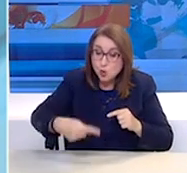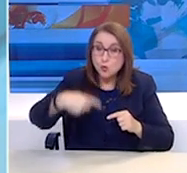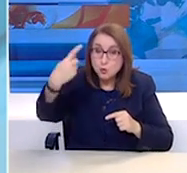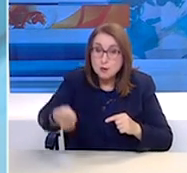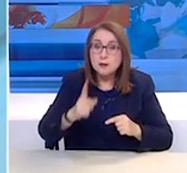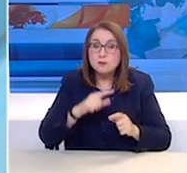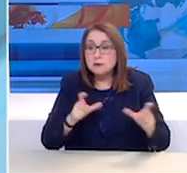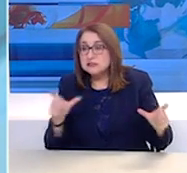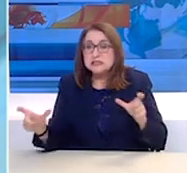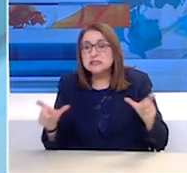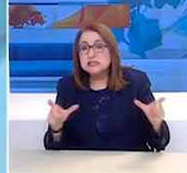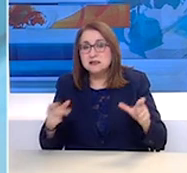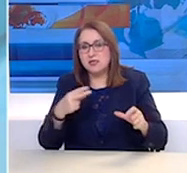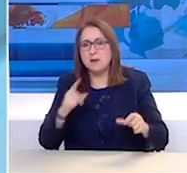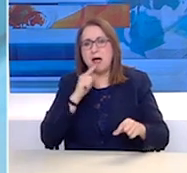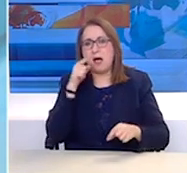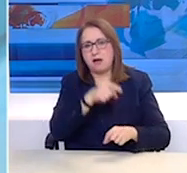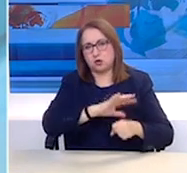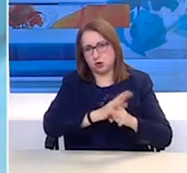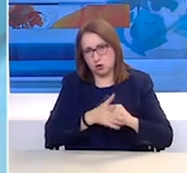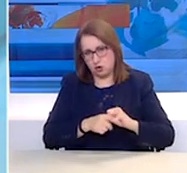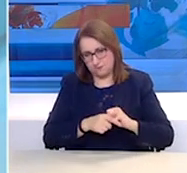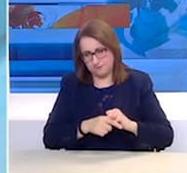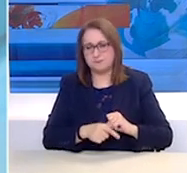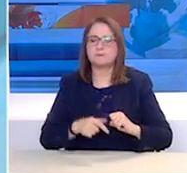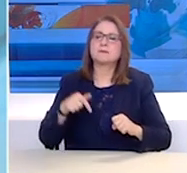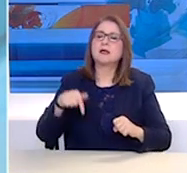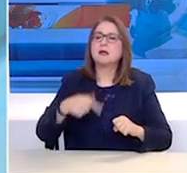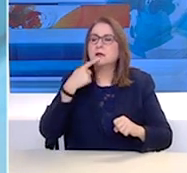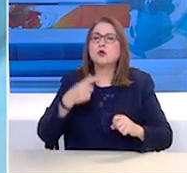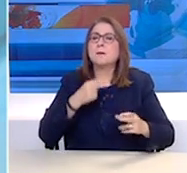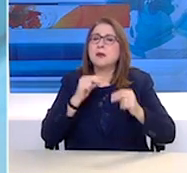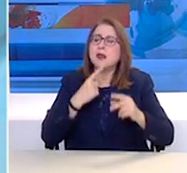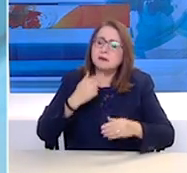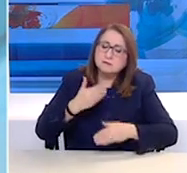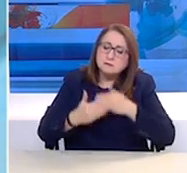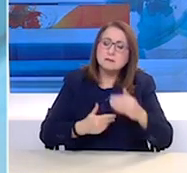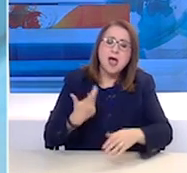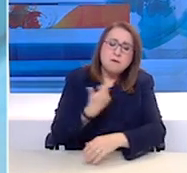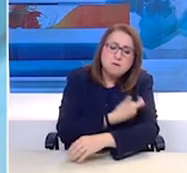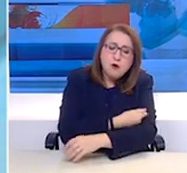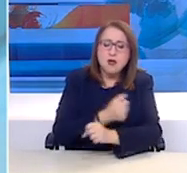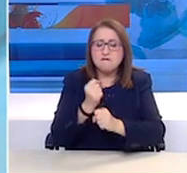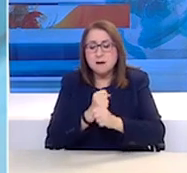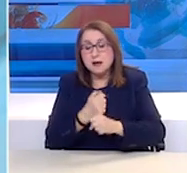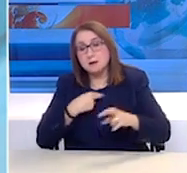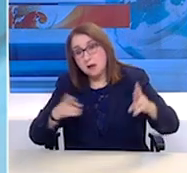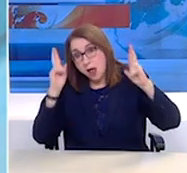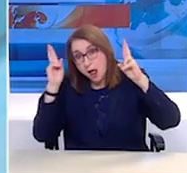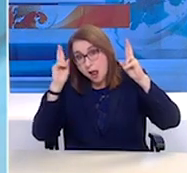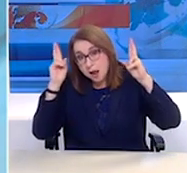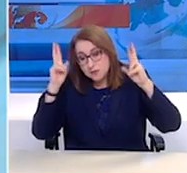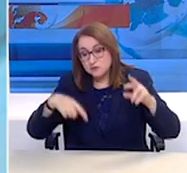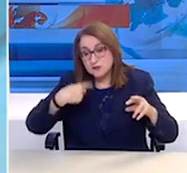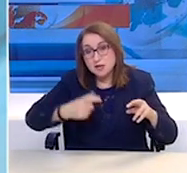Ακούγεται όλο και περισσότερο συζήτηση για θεραπευτικά σχήματα και εμβόλια. Εμείς ελπίζουμε να έχουμε περισσότερα ενθαρρυντικά νέα τις επόμενες εβδομάδες για τα